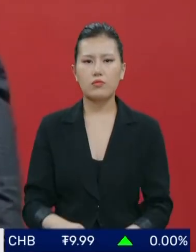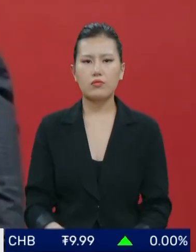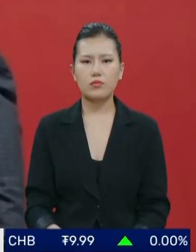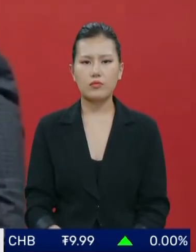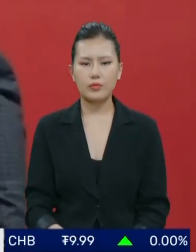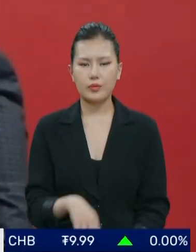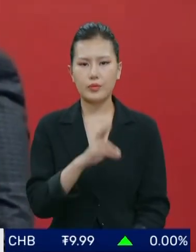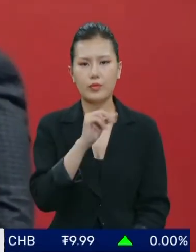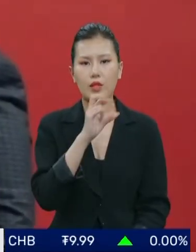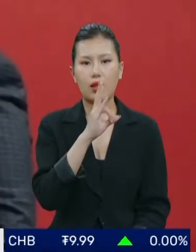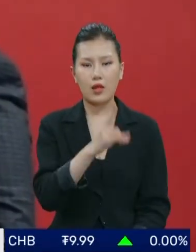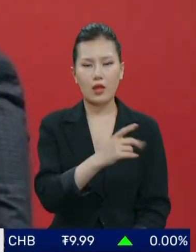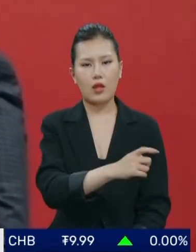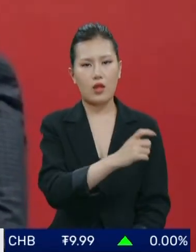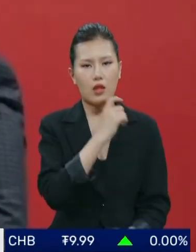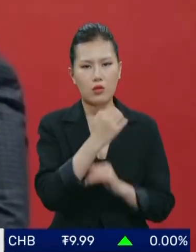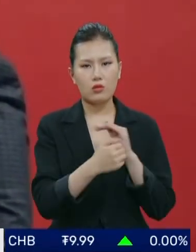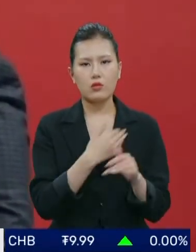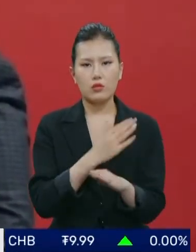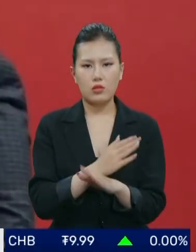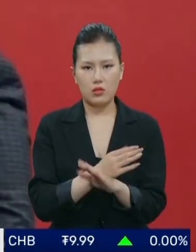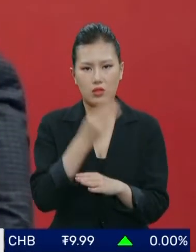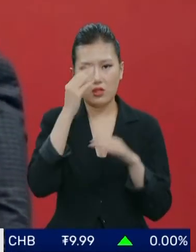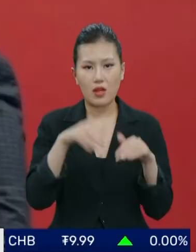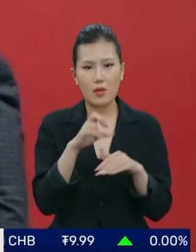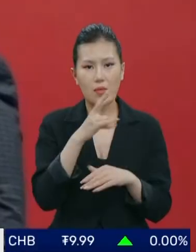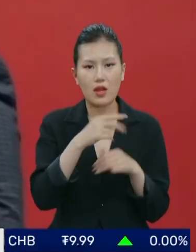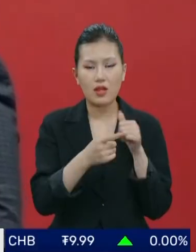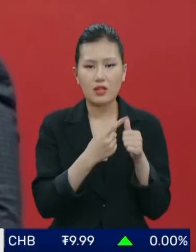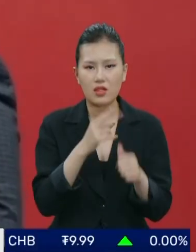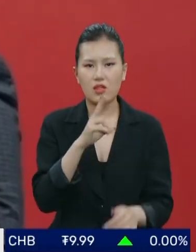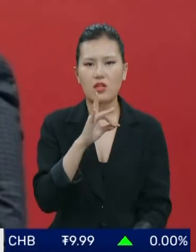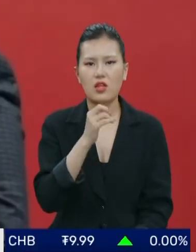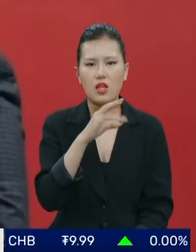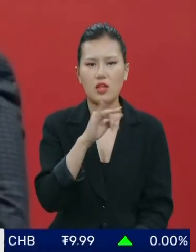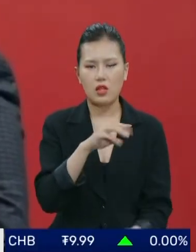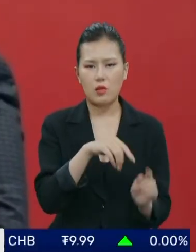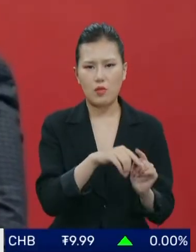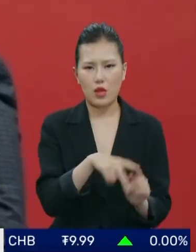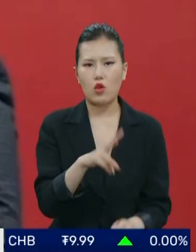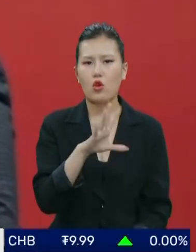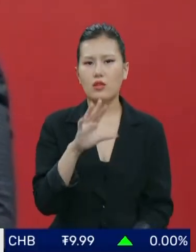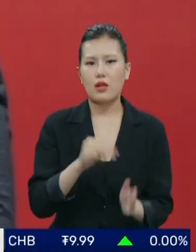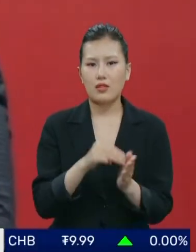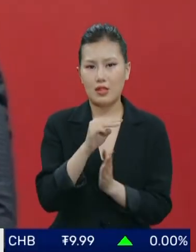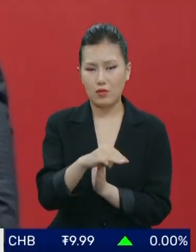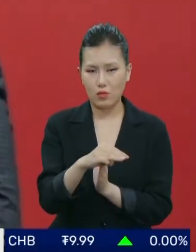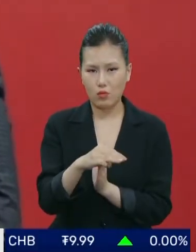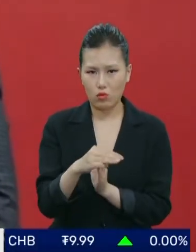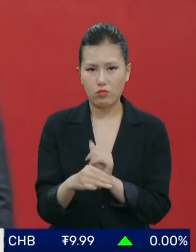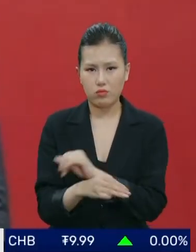ирсэн. Чингис хаан банк, кредит банк. Чингис хаан банк бол 25 тэрбум төгрөгийг бид нэр 12 сарын хугацаатай